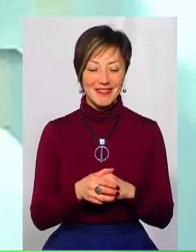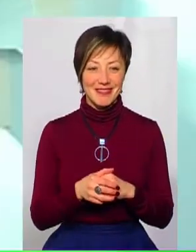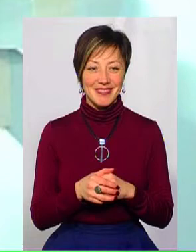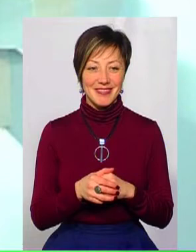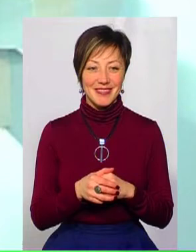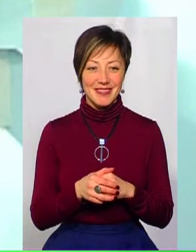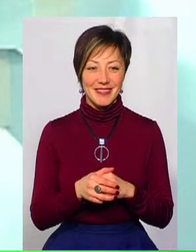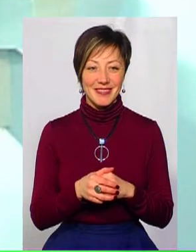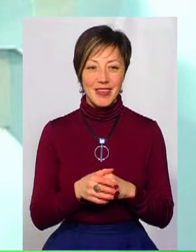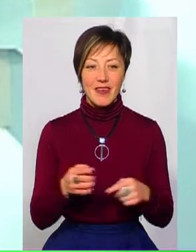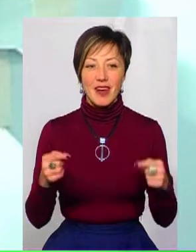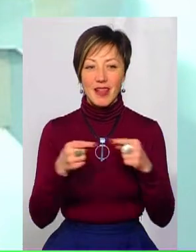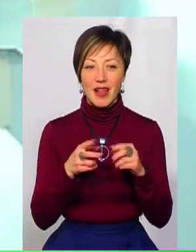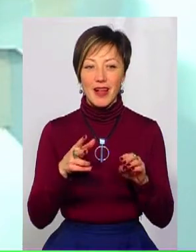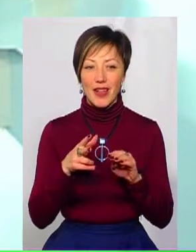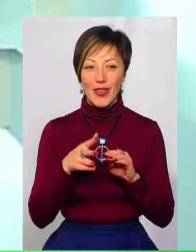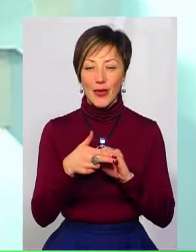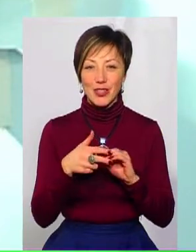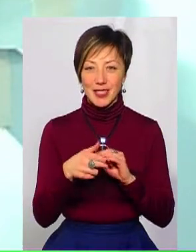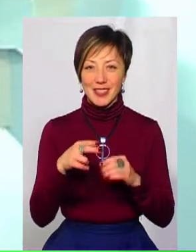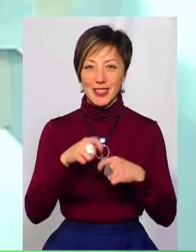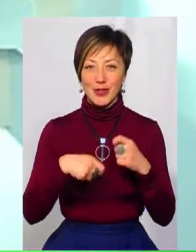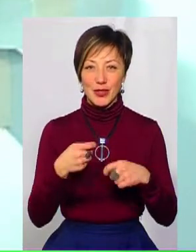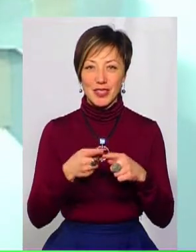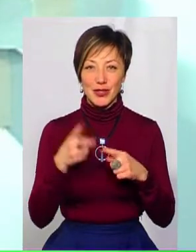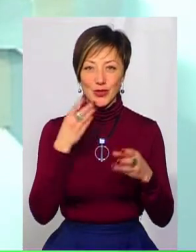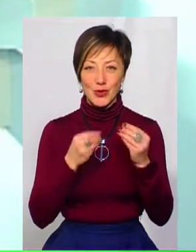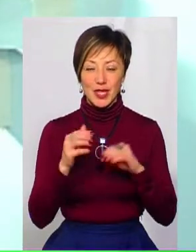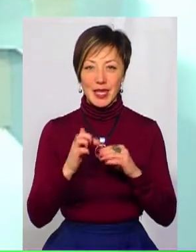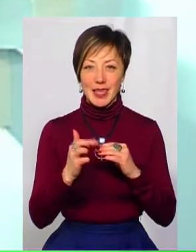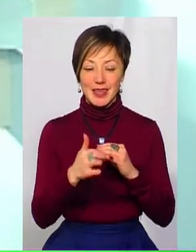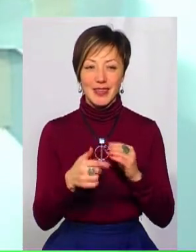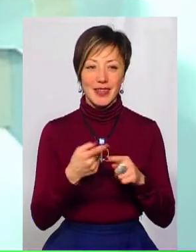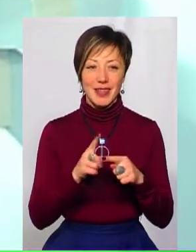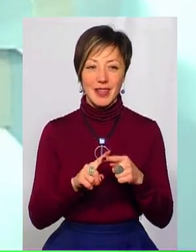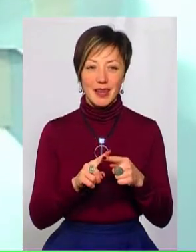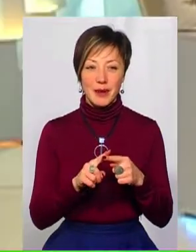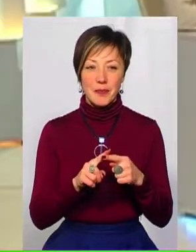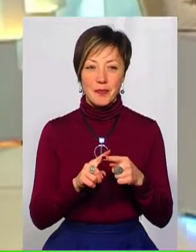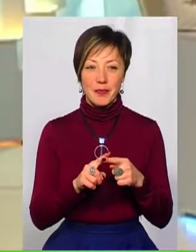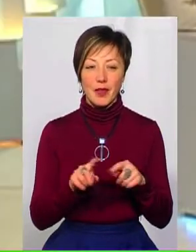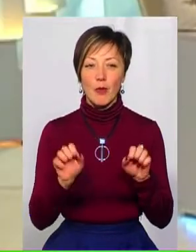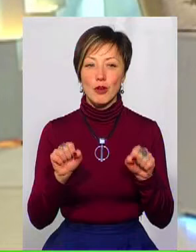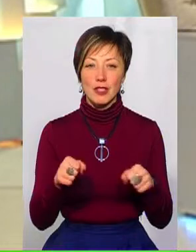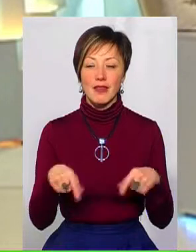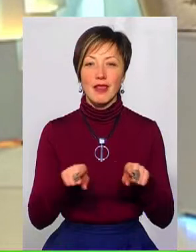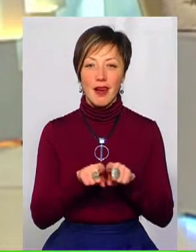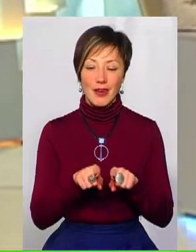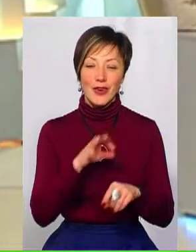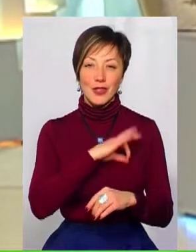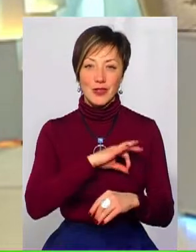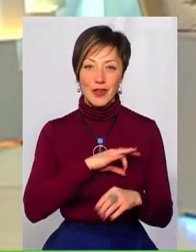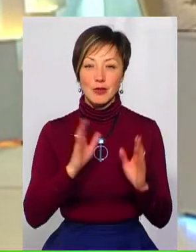Ви прямо вгадали, тому що ножиці і скотч я використовую для своїх штучних нітів, які я замотую на бандуру. Того, можливо, і ними також.